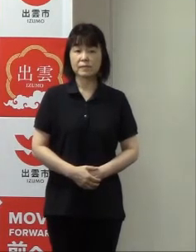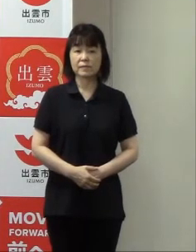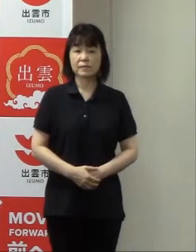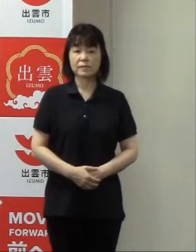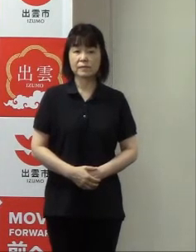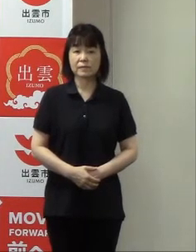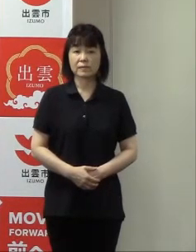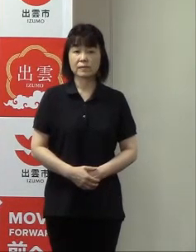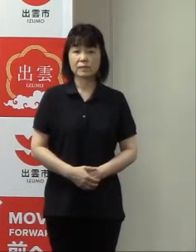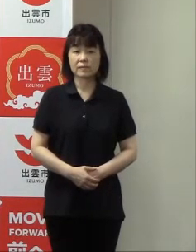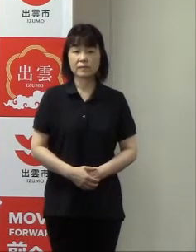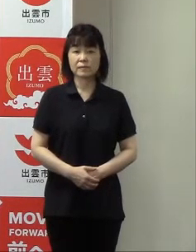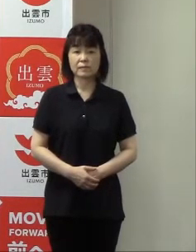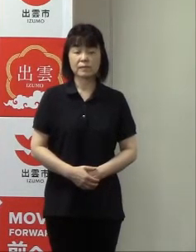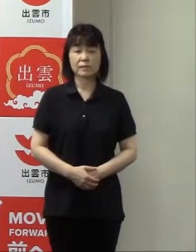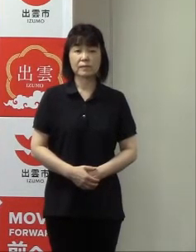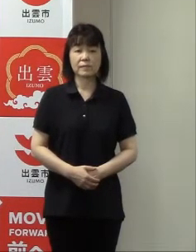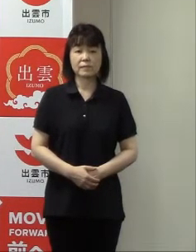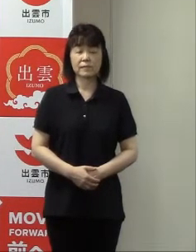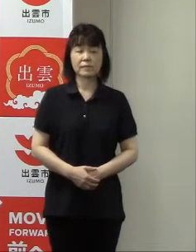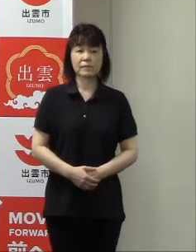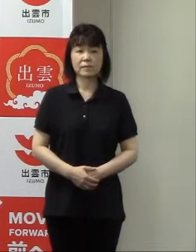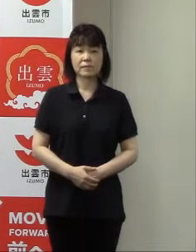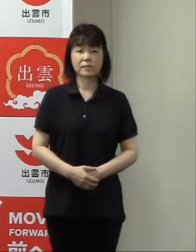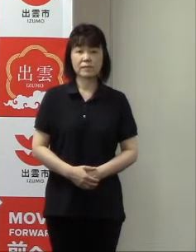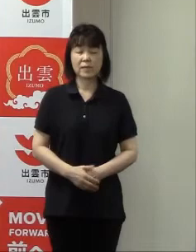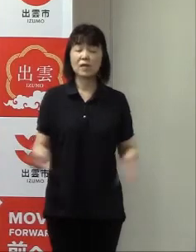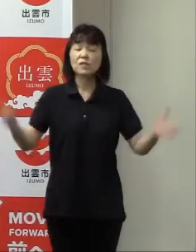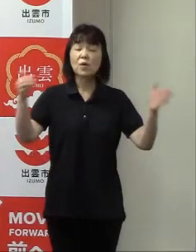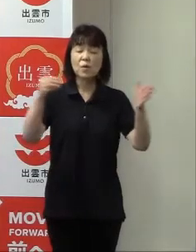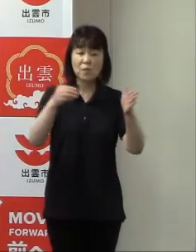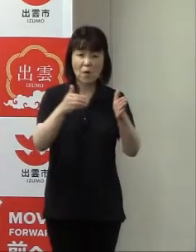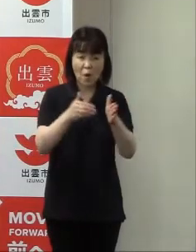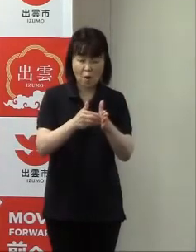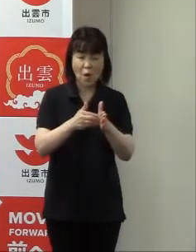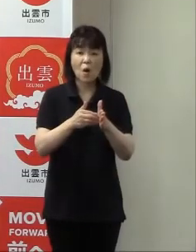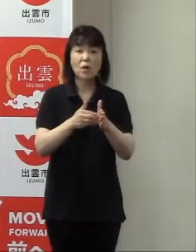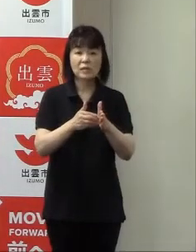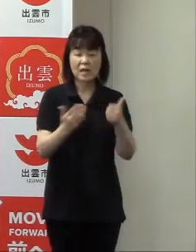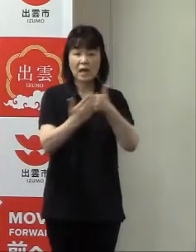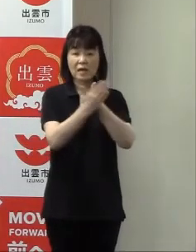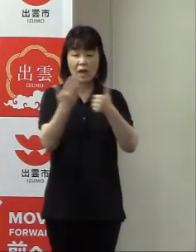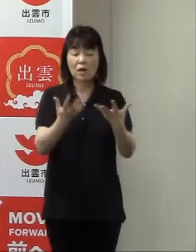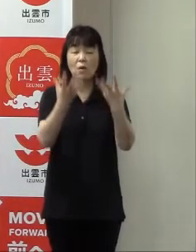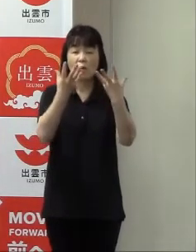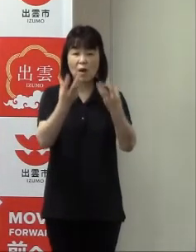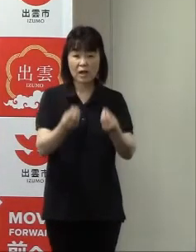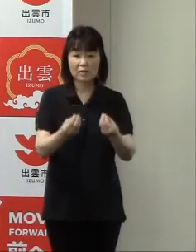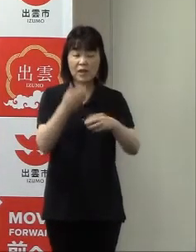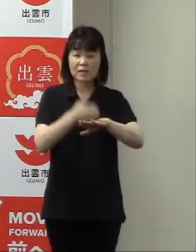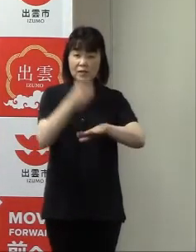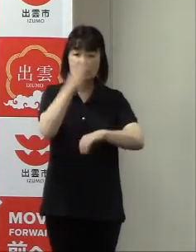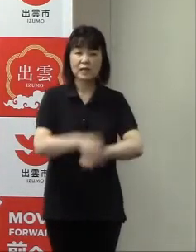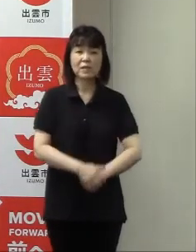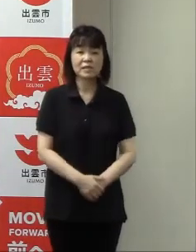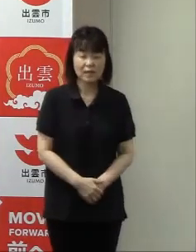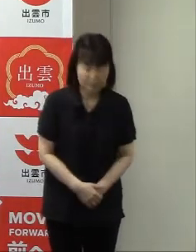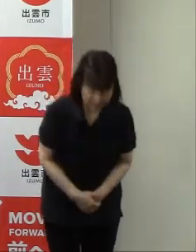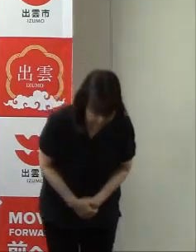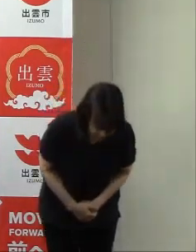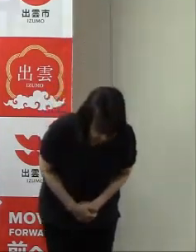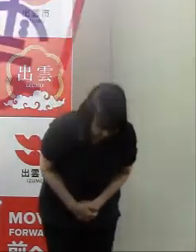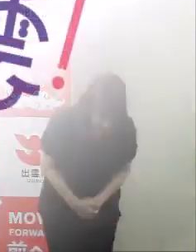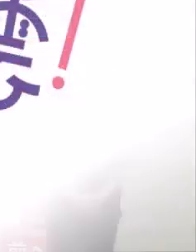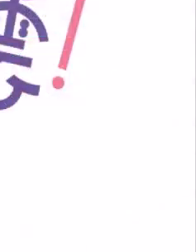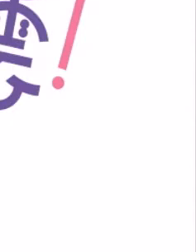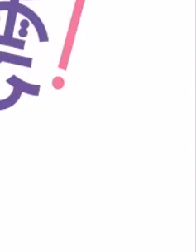よろしいでしょうか。以上をもちまして会見を終了といたします。ありがとうございました。 どうもありがとうございました。